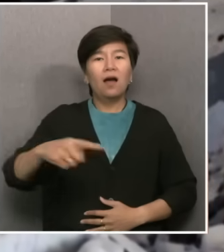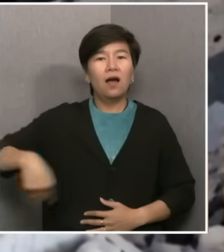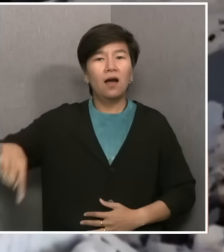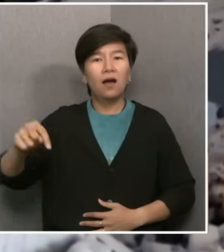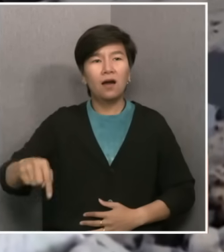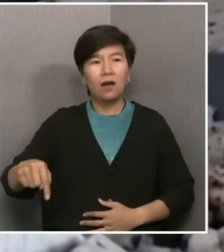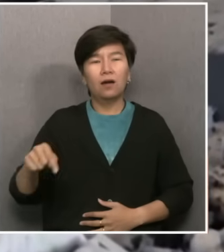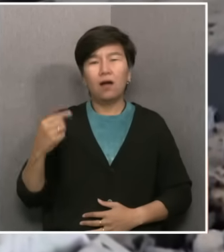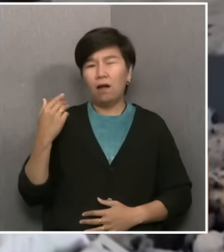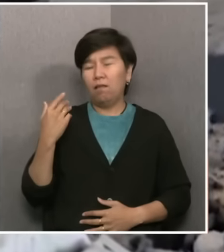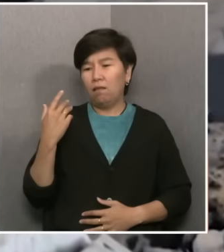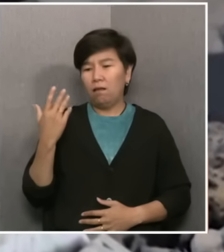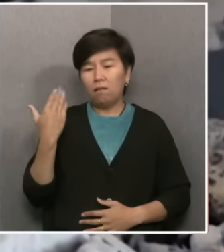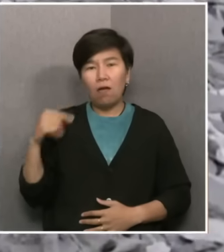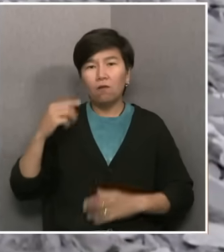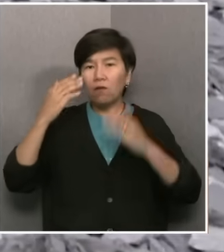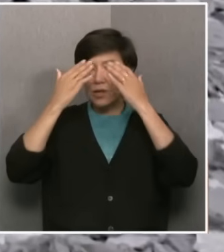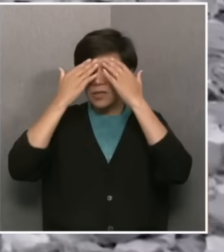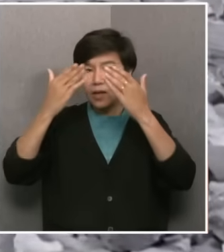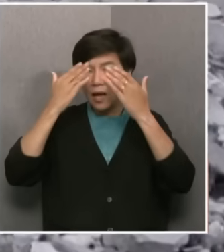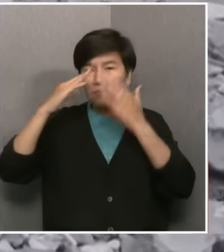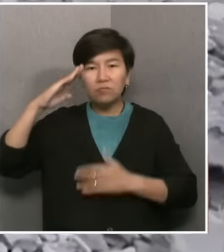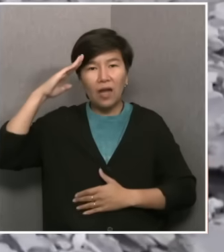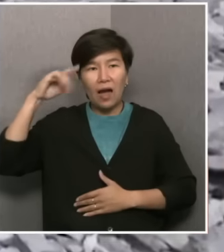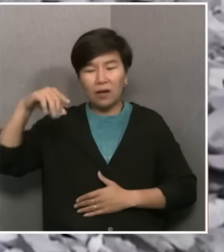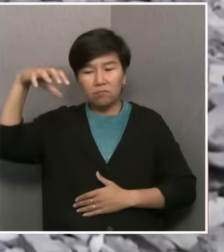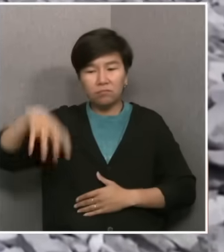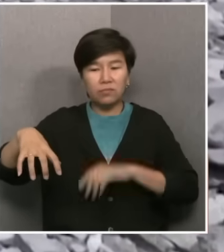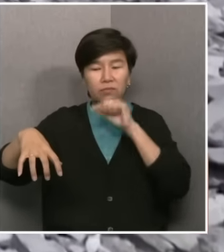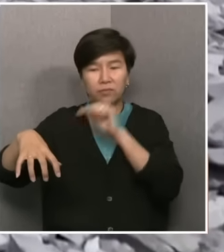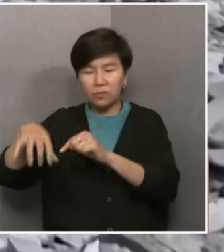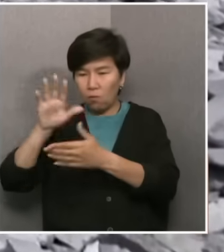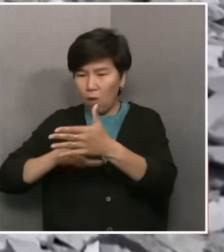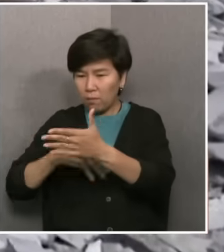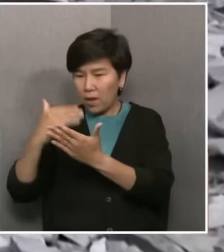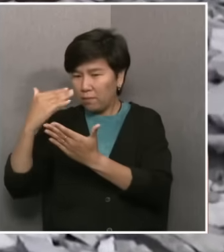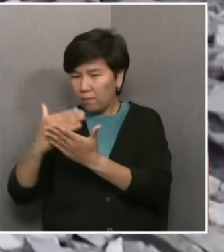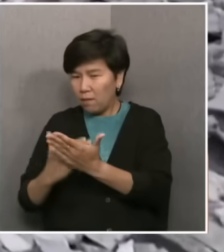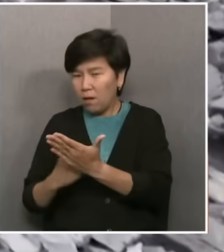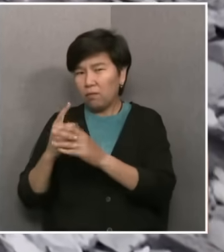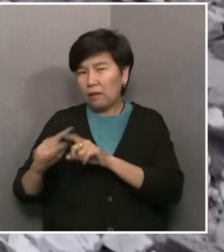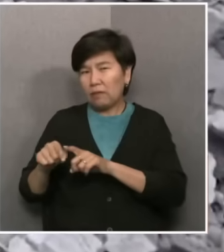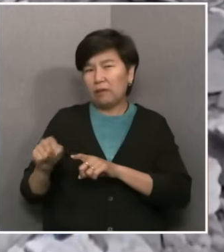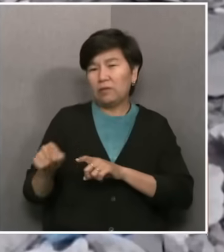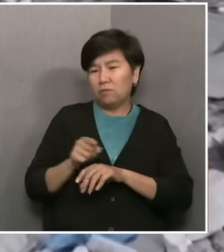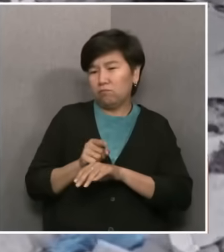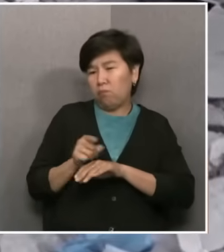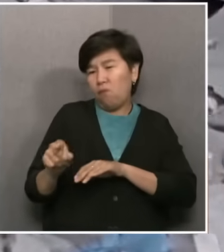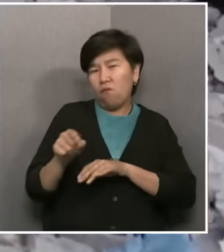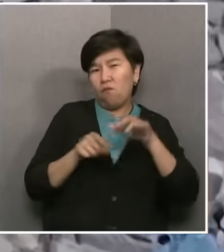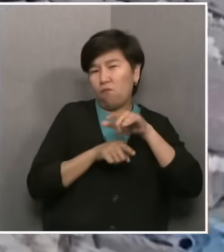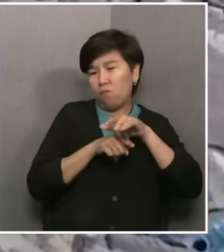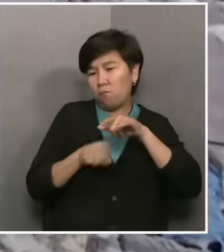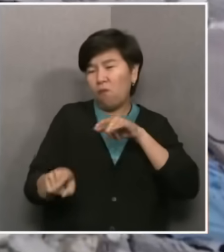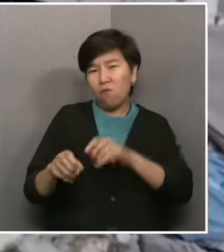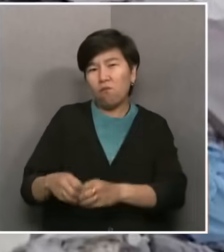ฐานบัญชาการของกลุ่มติดอาวุธฮามาสสำหรับใช้เพื่อวางแผนโจมตีอิสราเอลส่งผลให้มัสยิ